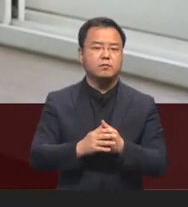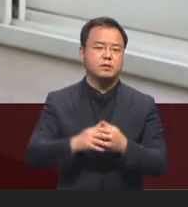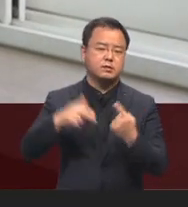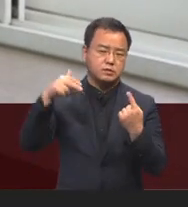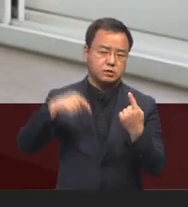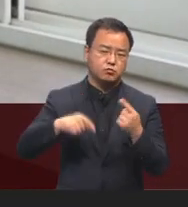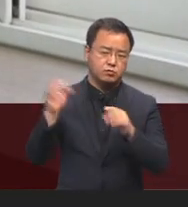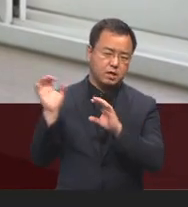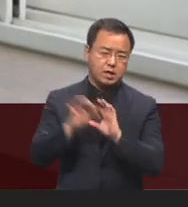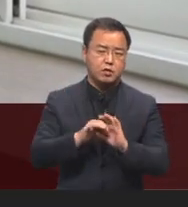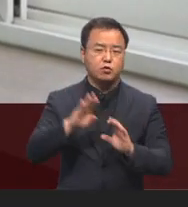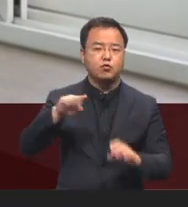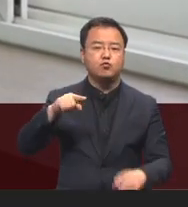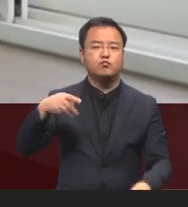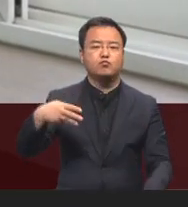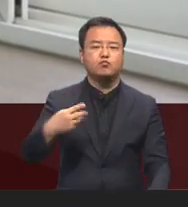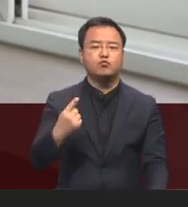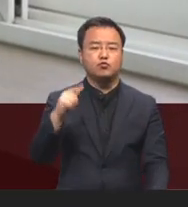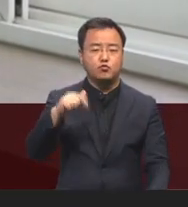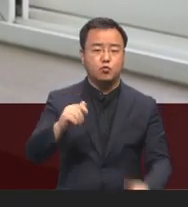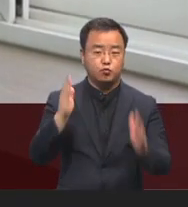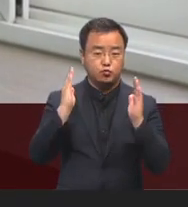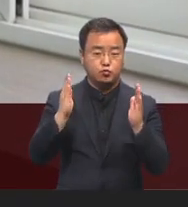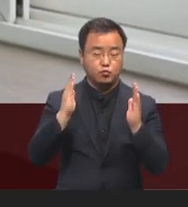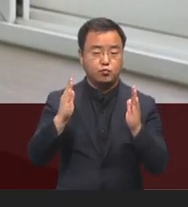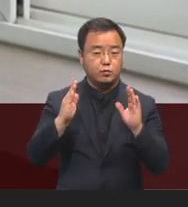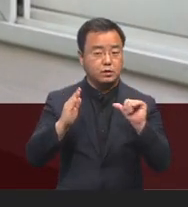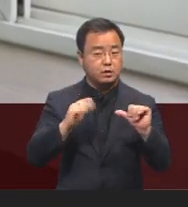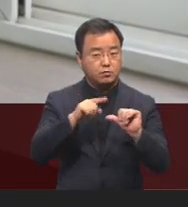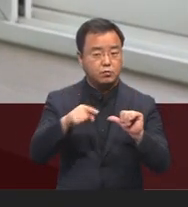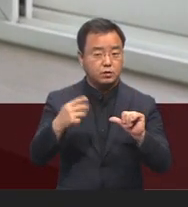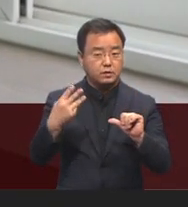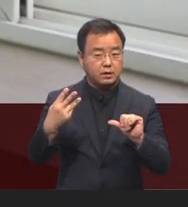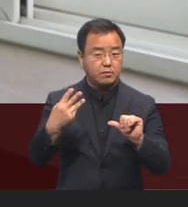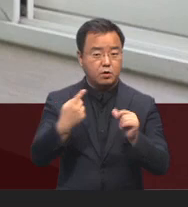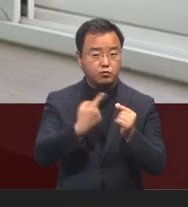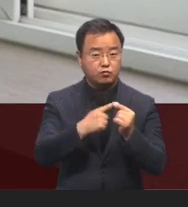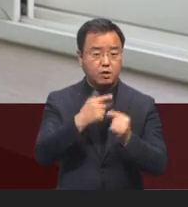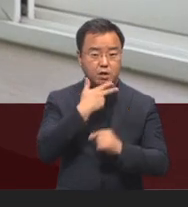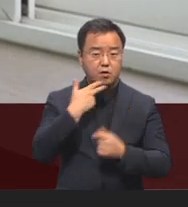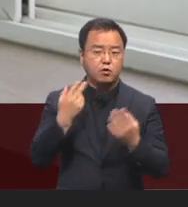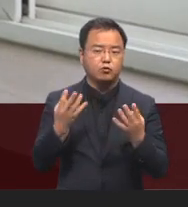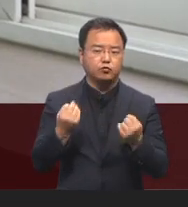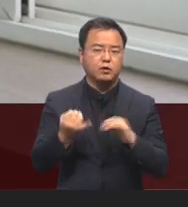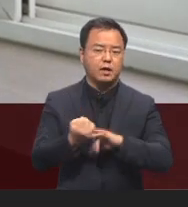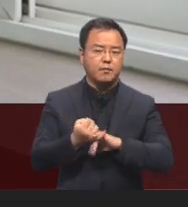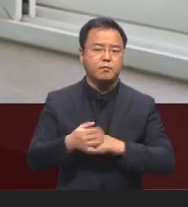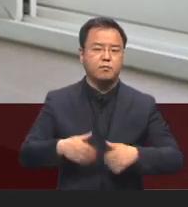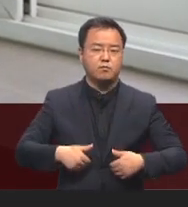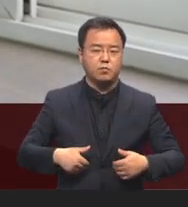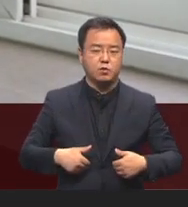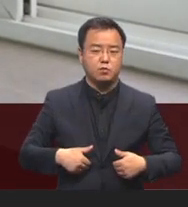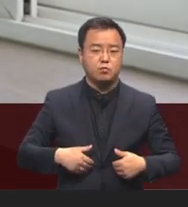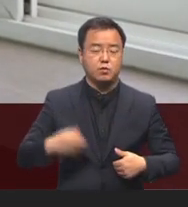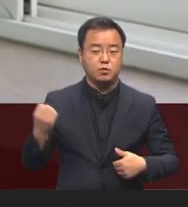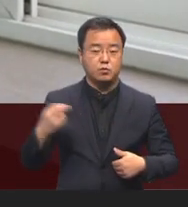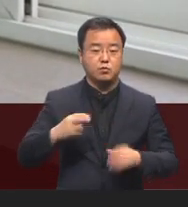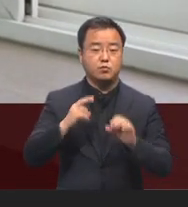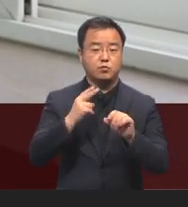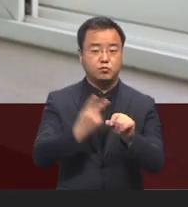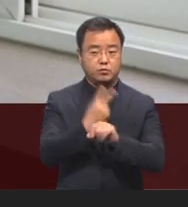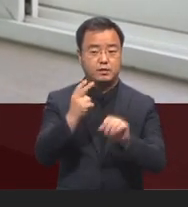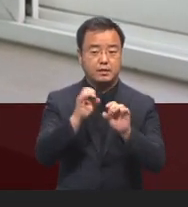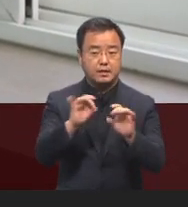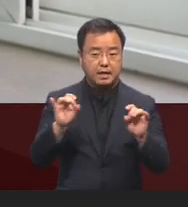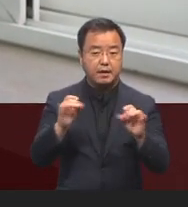수업을 진행하고요. 다섯 번 중에 세 번은 구경수가 필수고 나머지 두 시간은 각 반별로